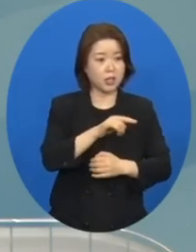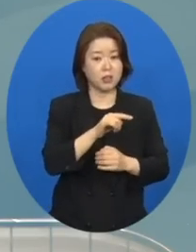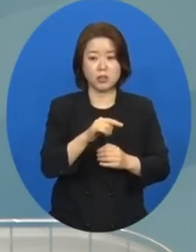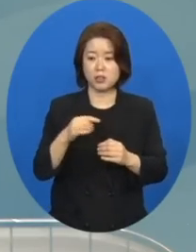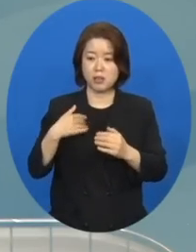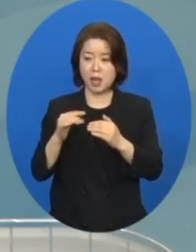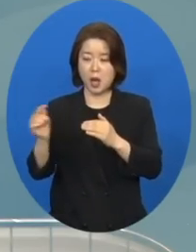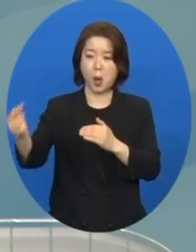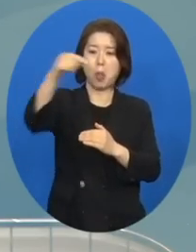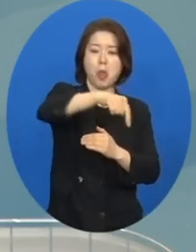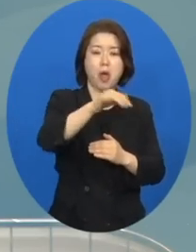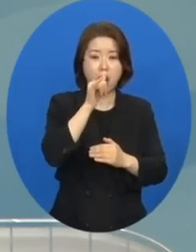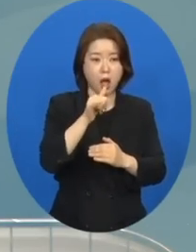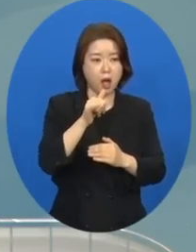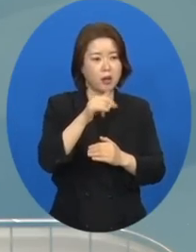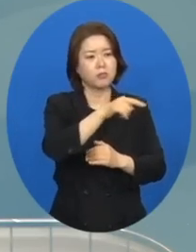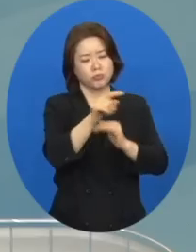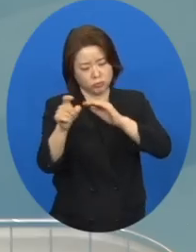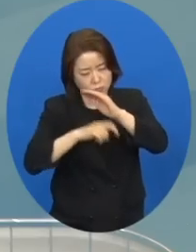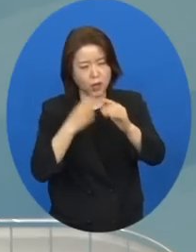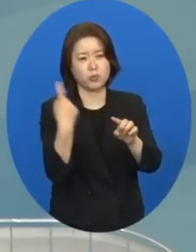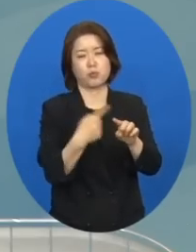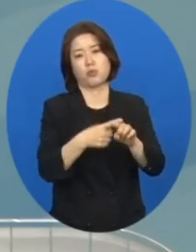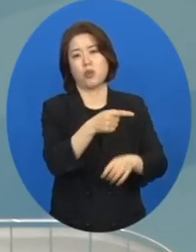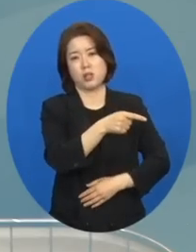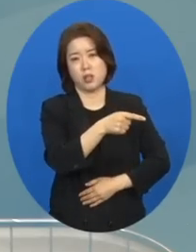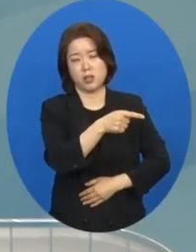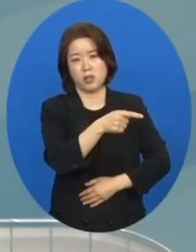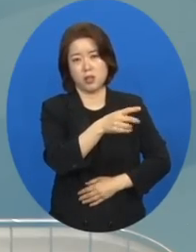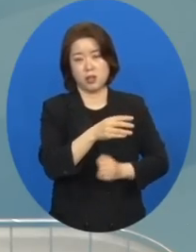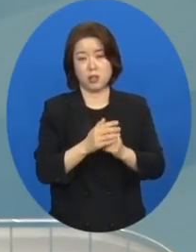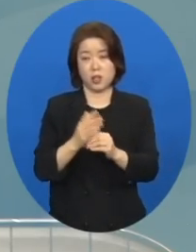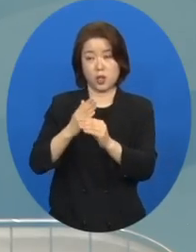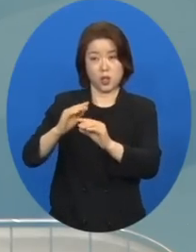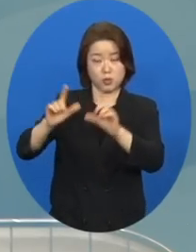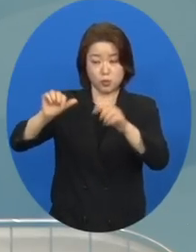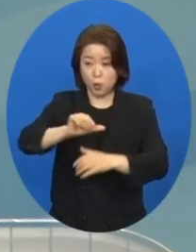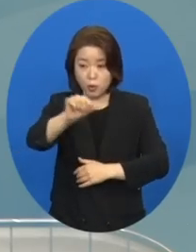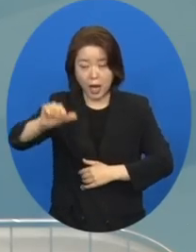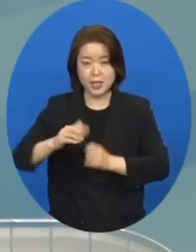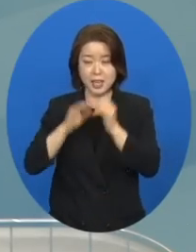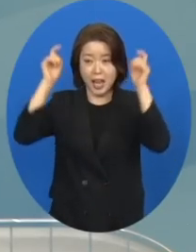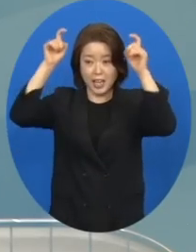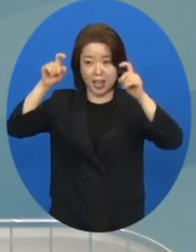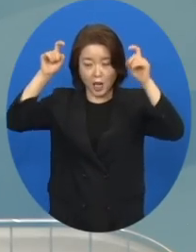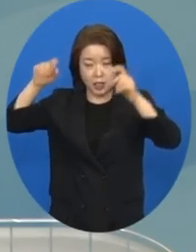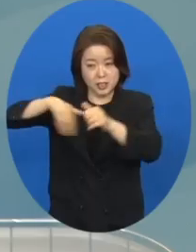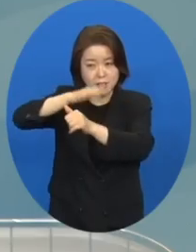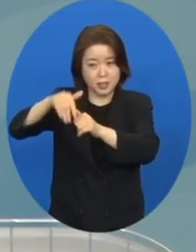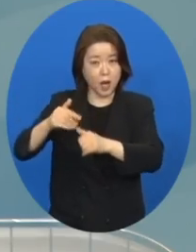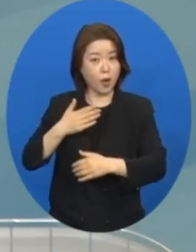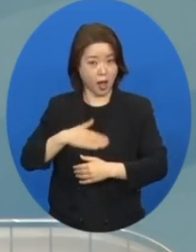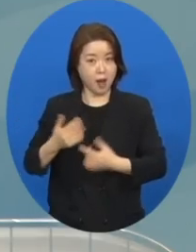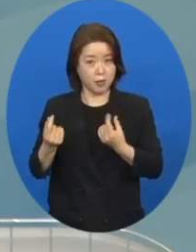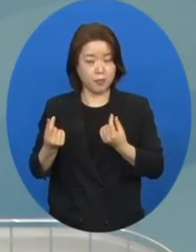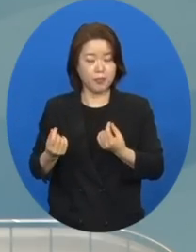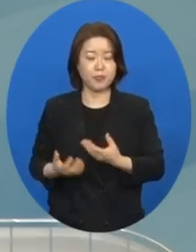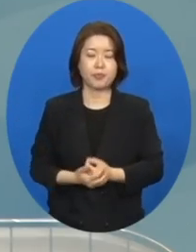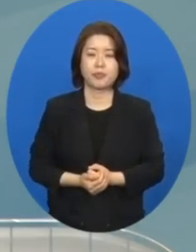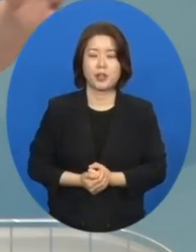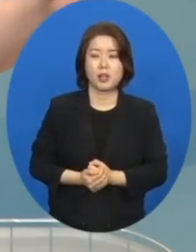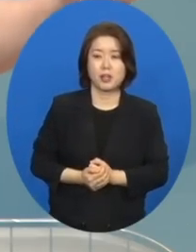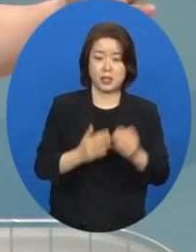자들이기 때문에 강도라는 것이죠 이 중동의 양치는 3월 좀 마실 필요가 있습니다 사람들마다 어느정도의 양이